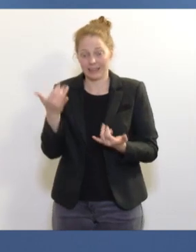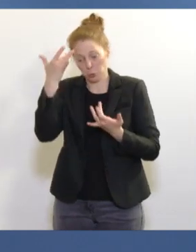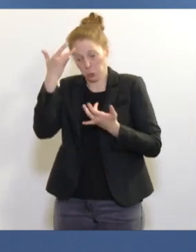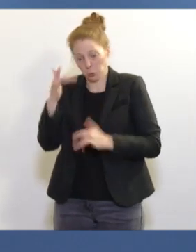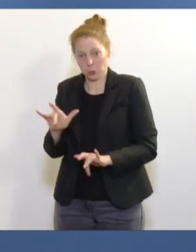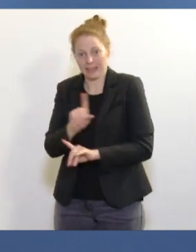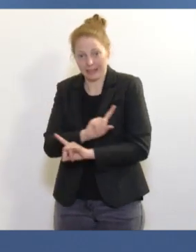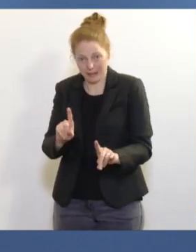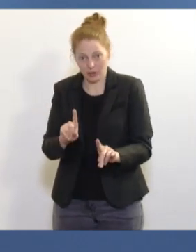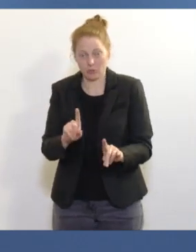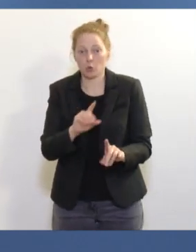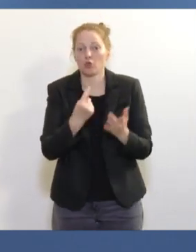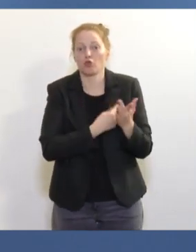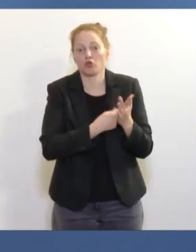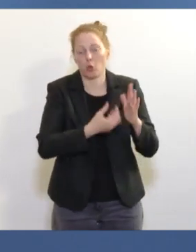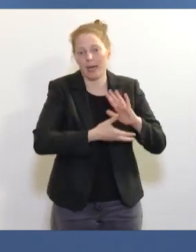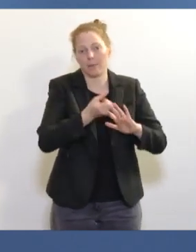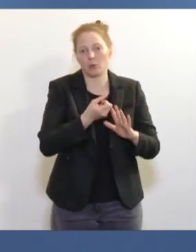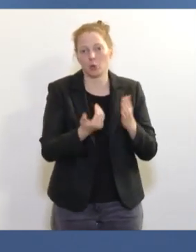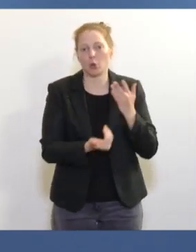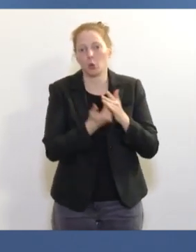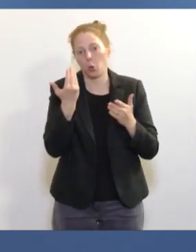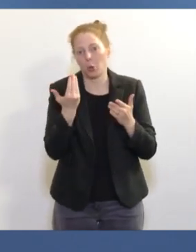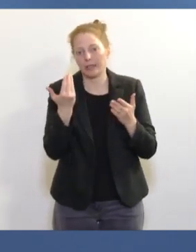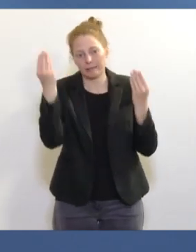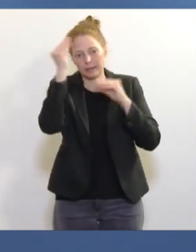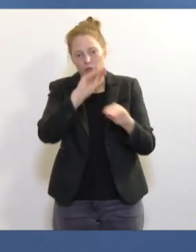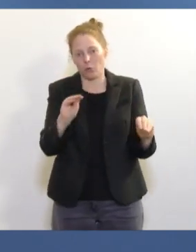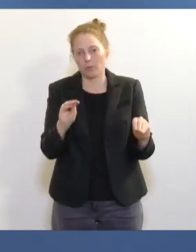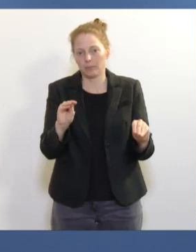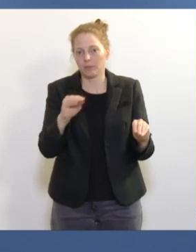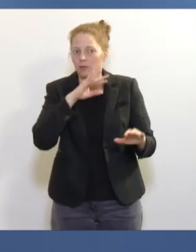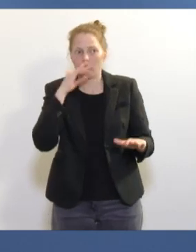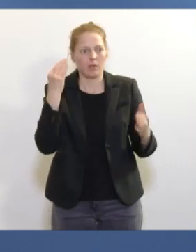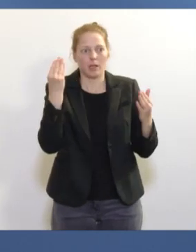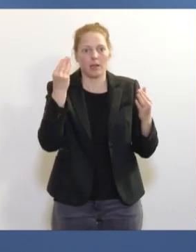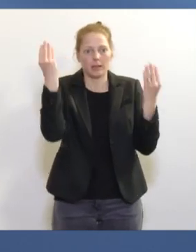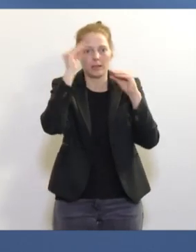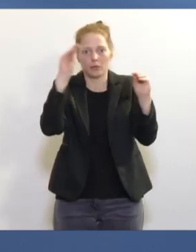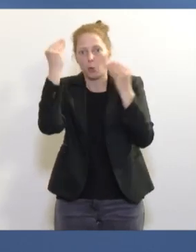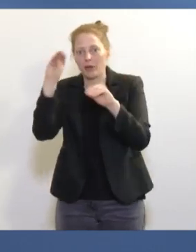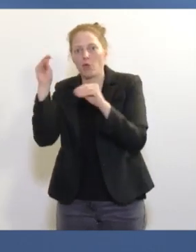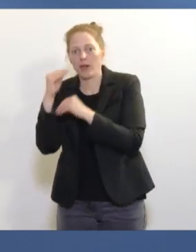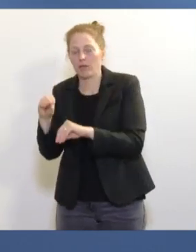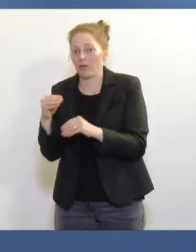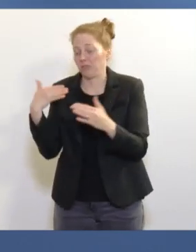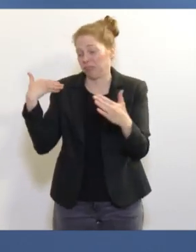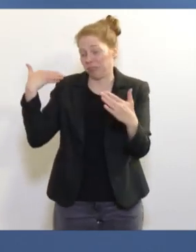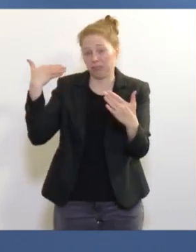entlassen. Auch das ist da vielleicht eine neue Nouvelle, die untergegangen ist an den vielen Informationen, die wir an den